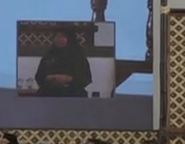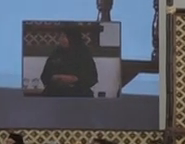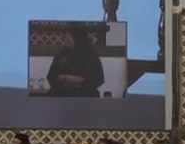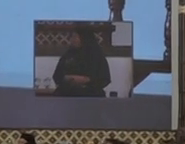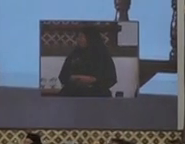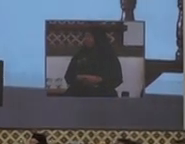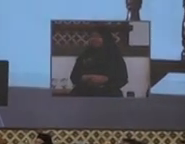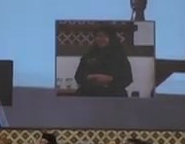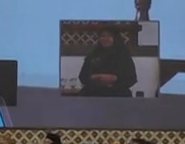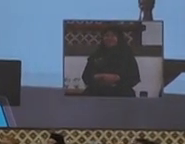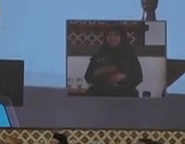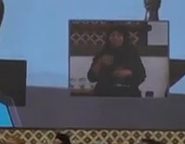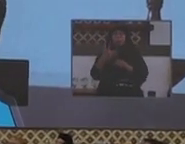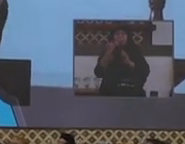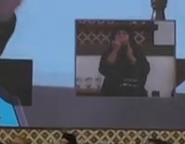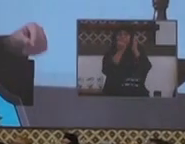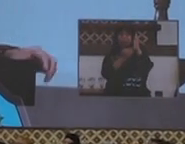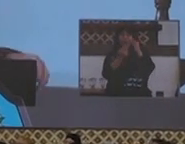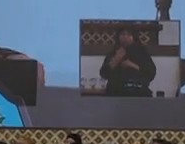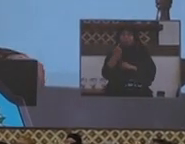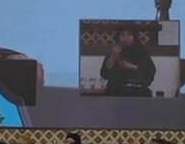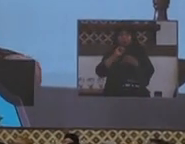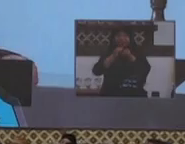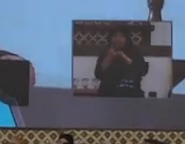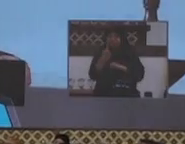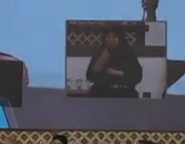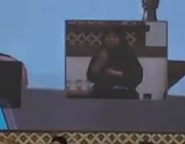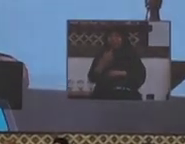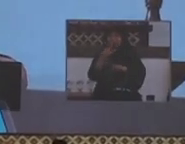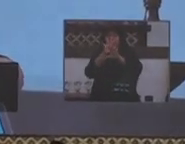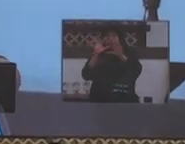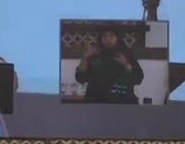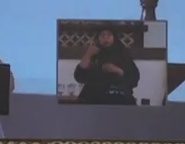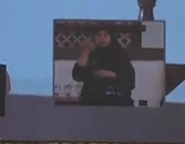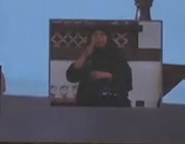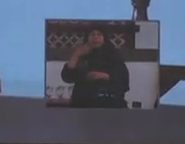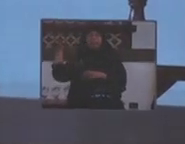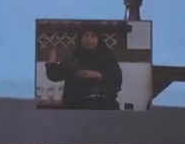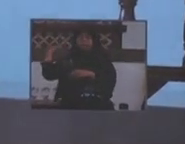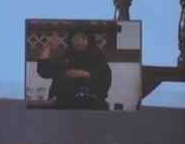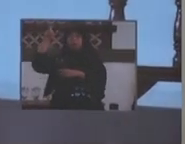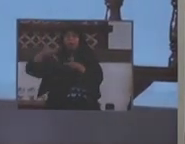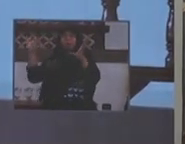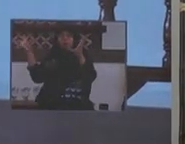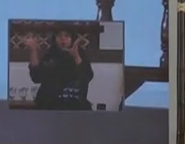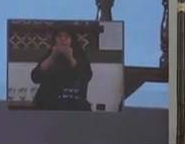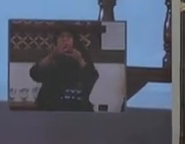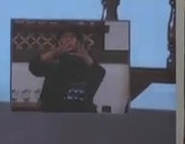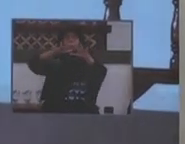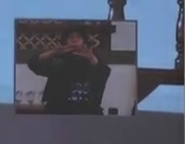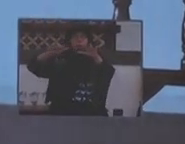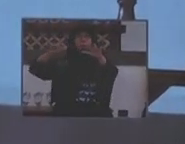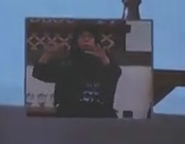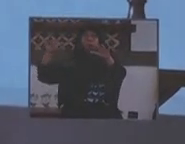Problem kita memang cukup banyak, representasi yang disampaikan oleh Brebes tadi panjang banget. Yang dari Brebes setuju enggak tadi usulannya?